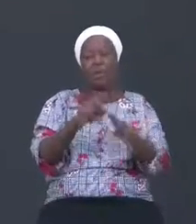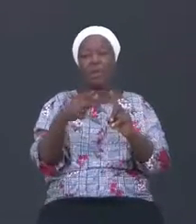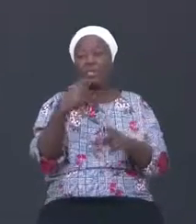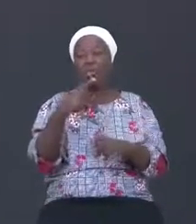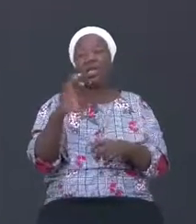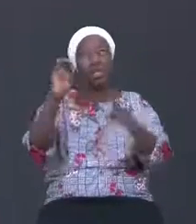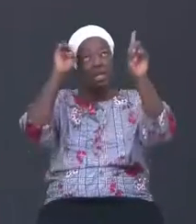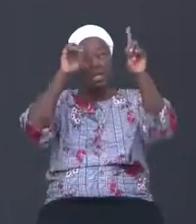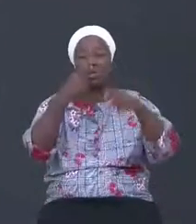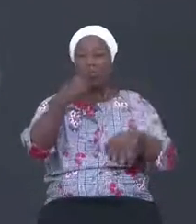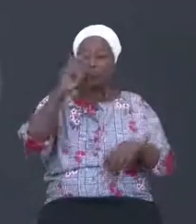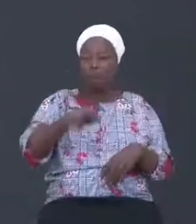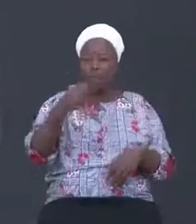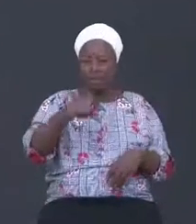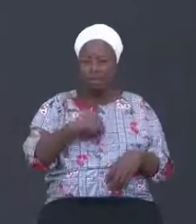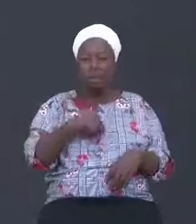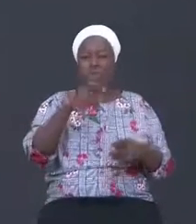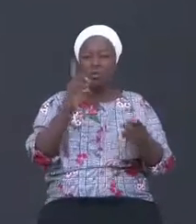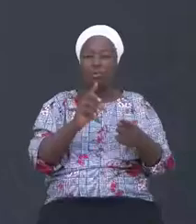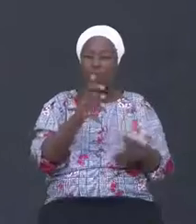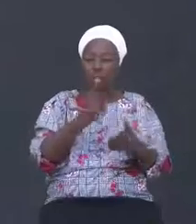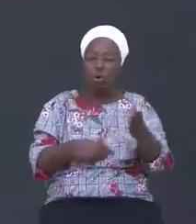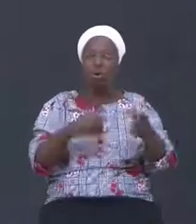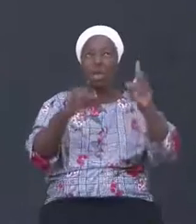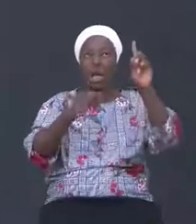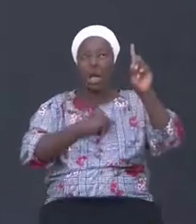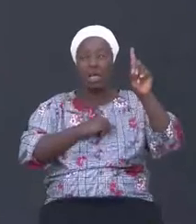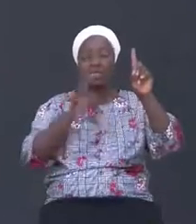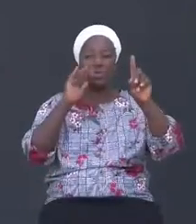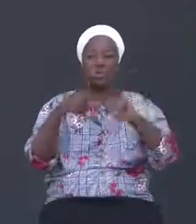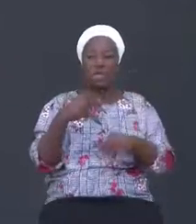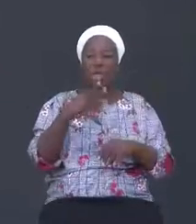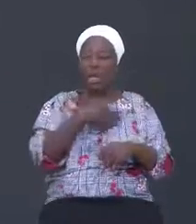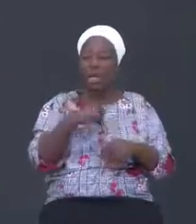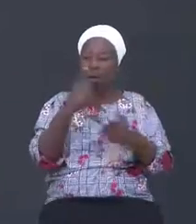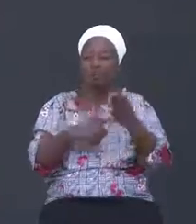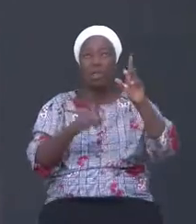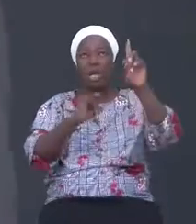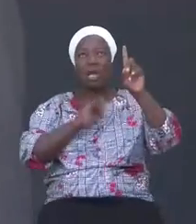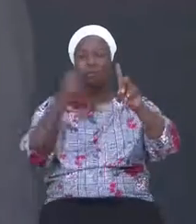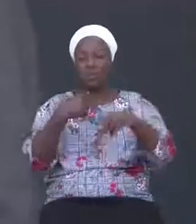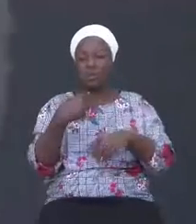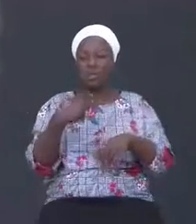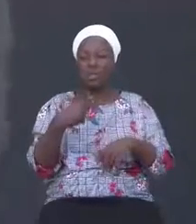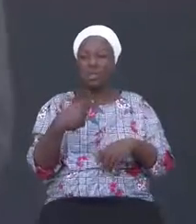Il dit, il m'a prescrit lui-même ce que je dois dire et annoncer.